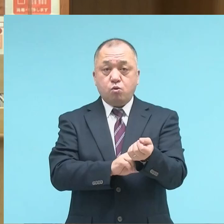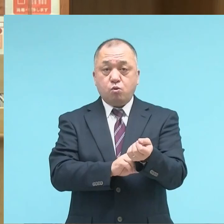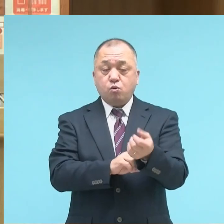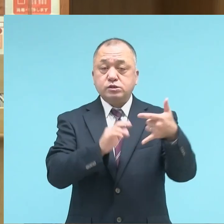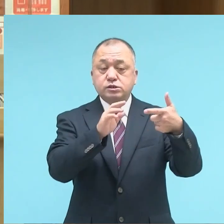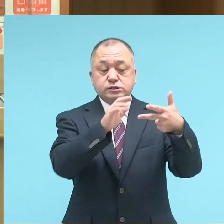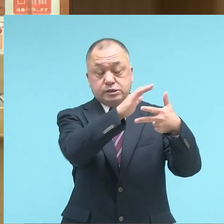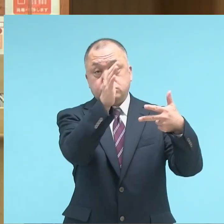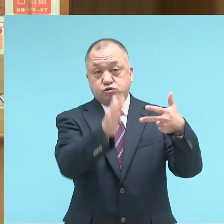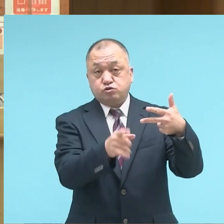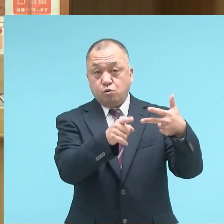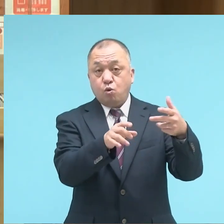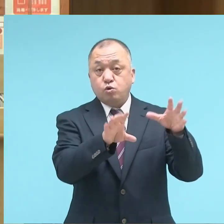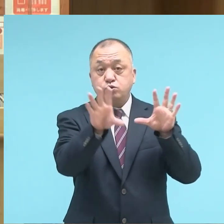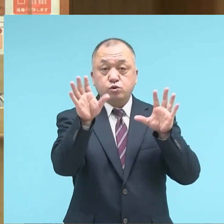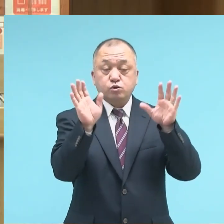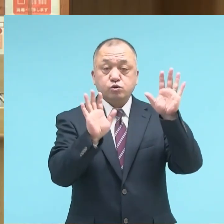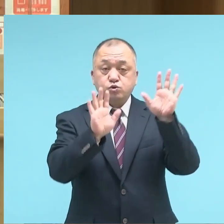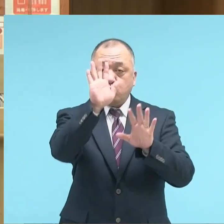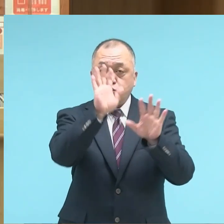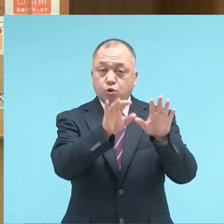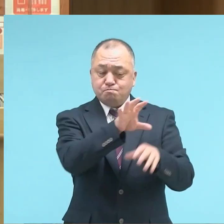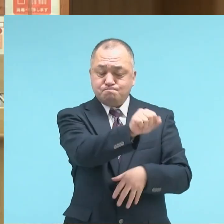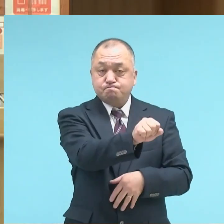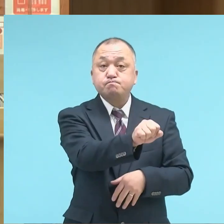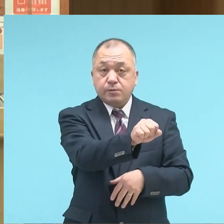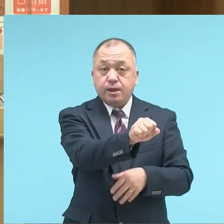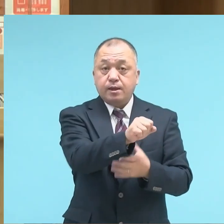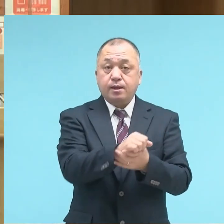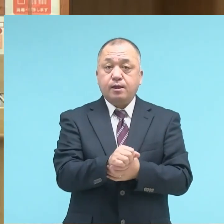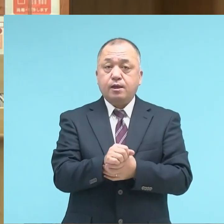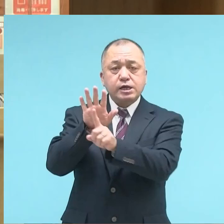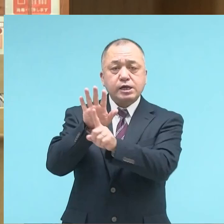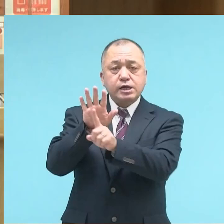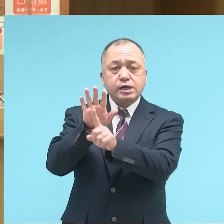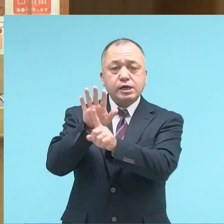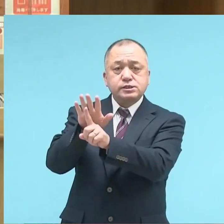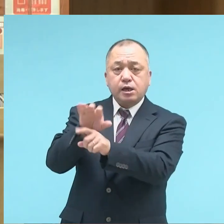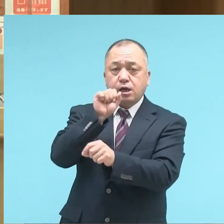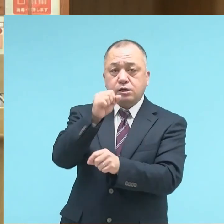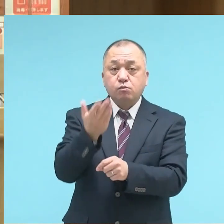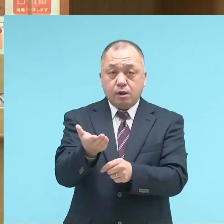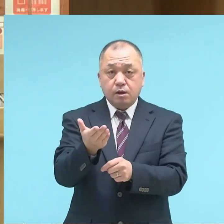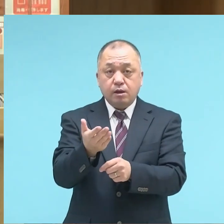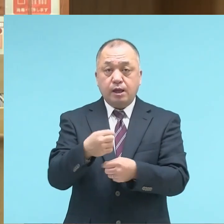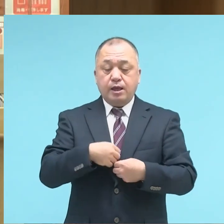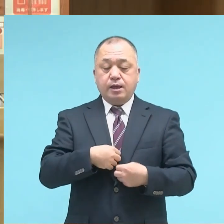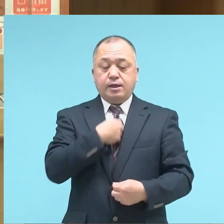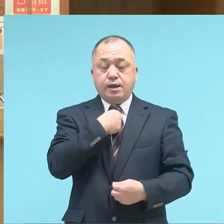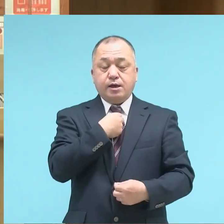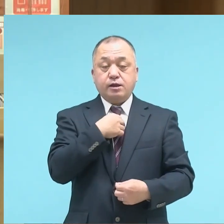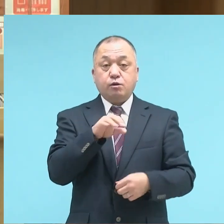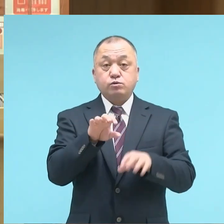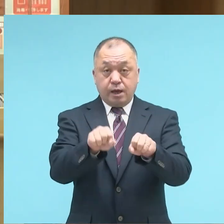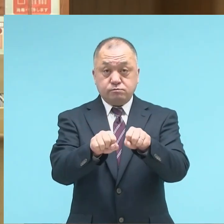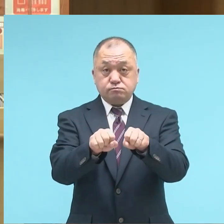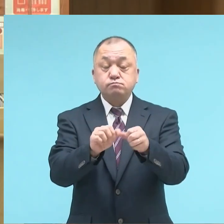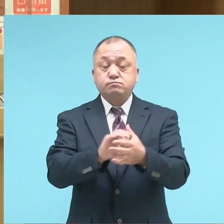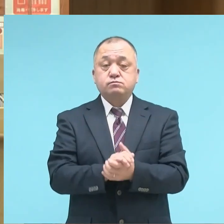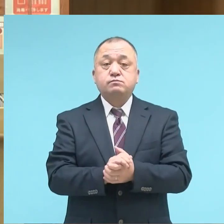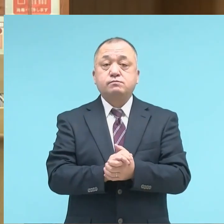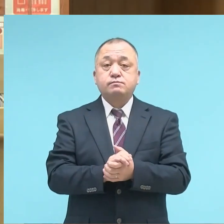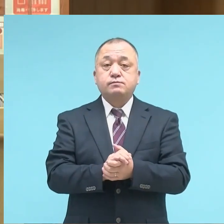施設のですね、状況などをしっかり把握をして、どういった支援が必要なのかということを正確に把握をし、